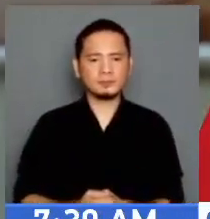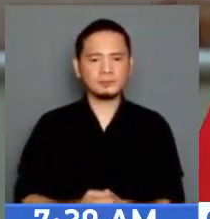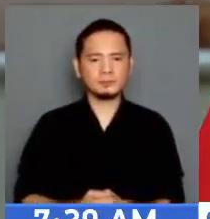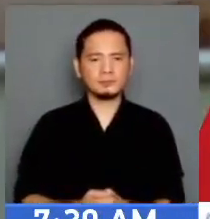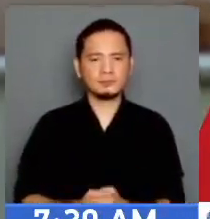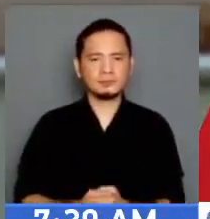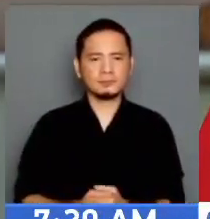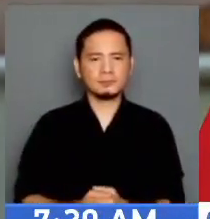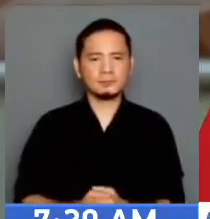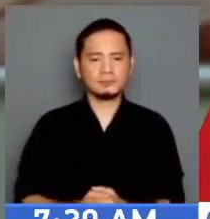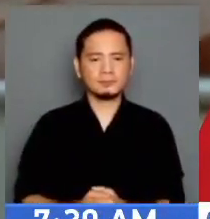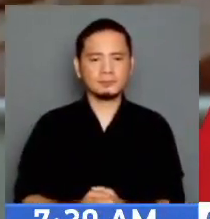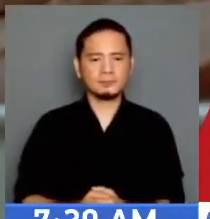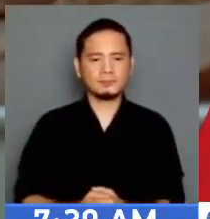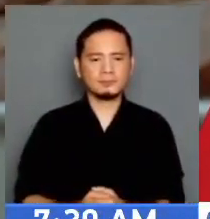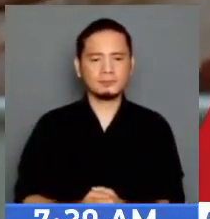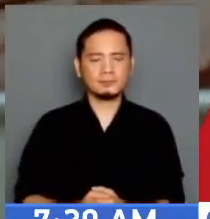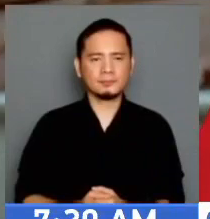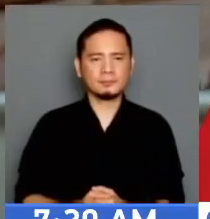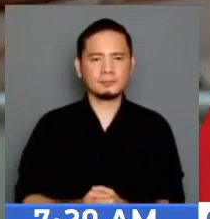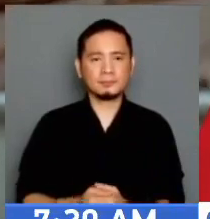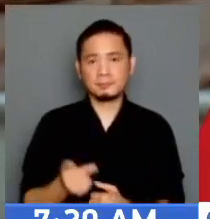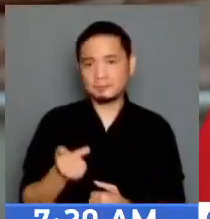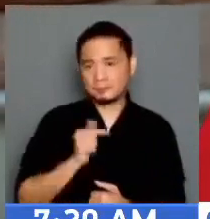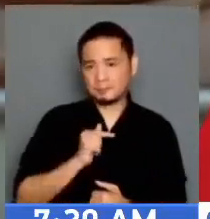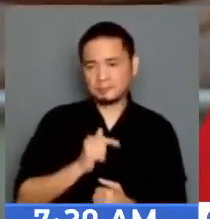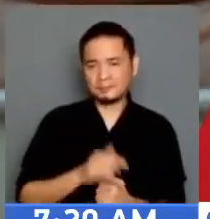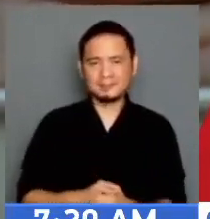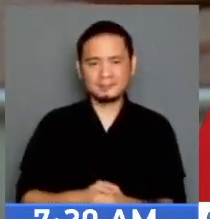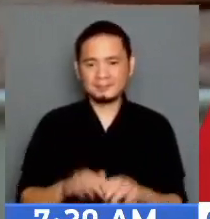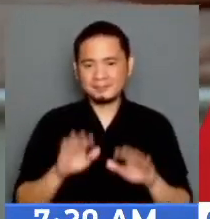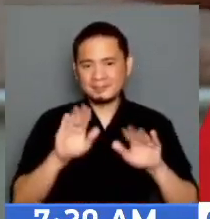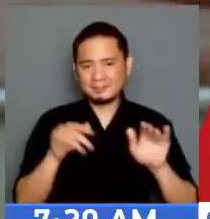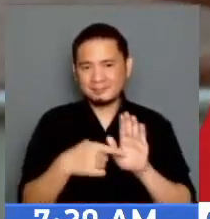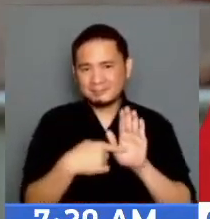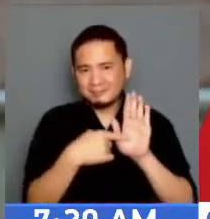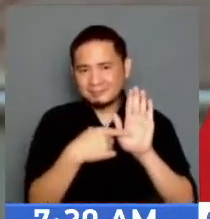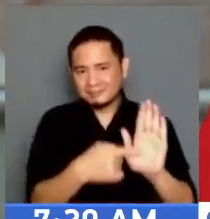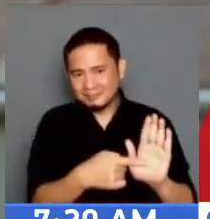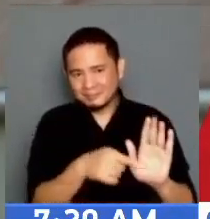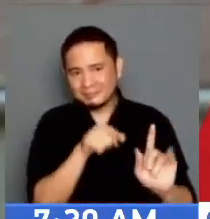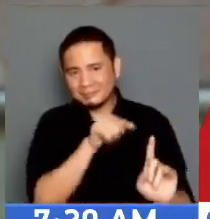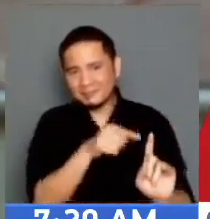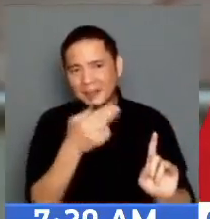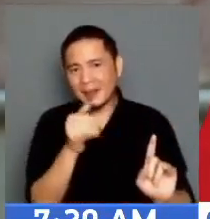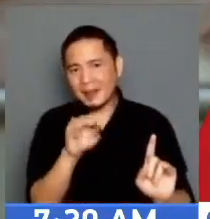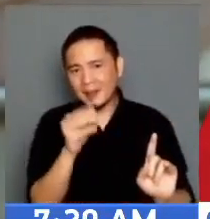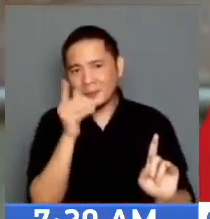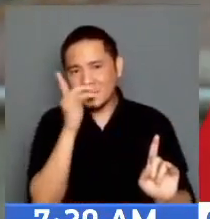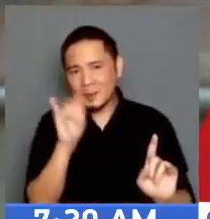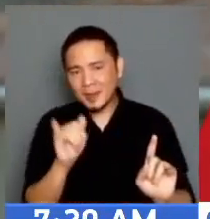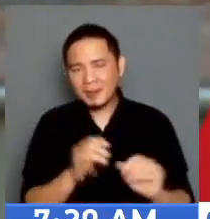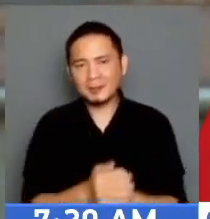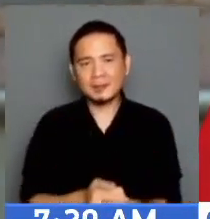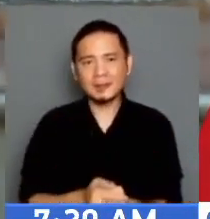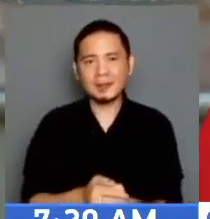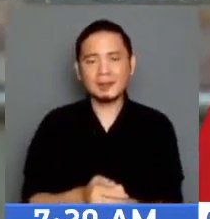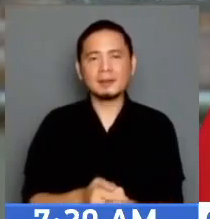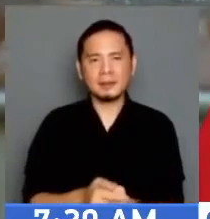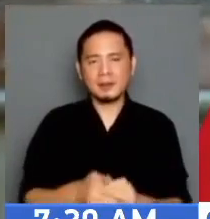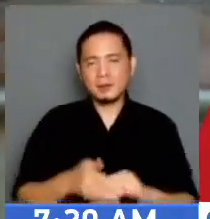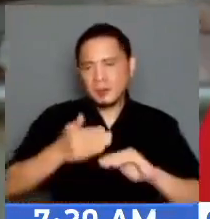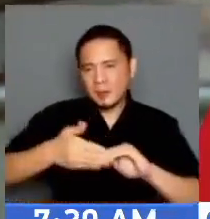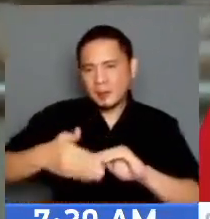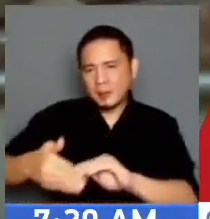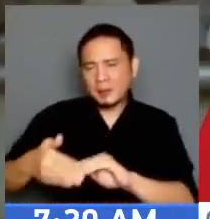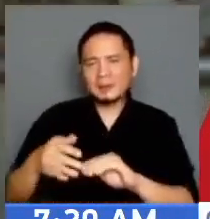Maris, ito, sneak preview ng darating na Noche Buena. Ito naman yung sliced ham na variety. Ito yung 1,700 pesos per